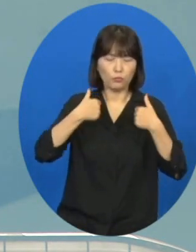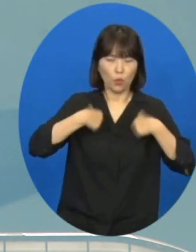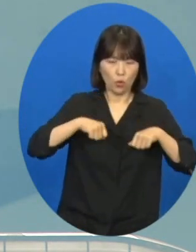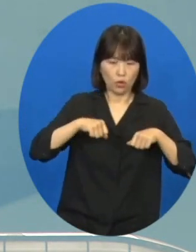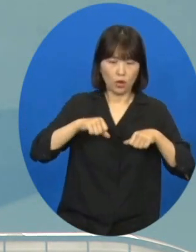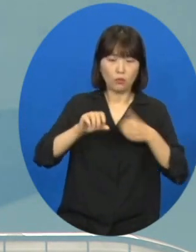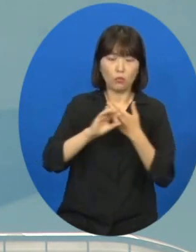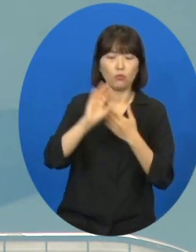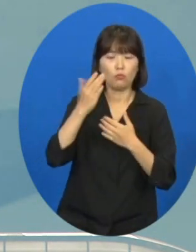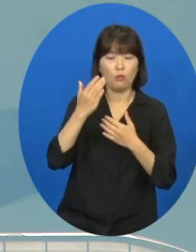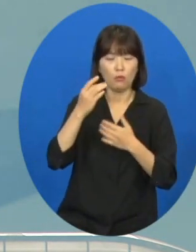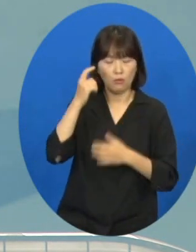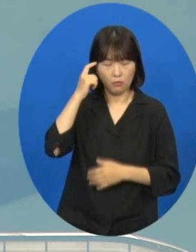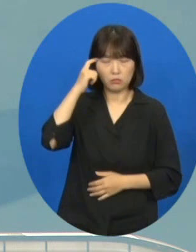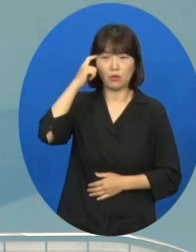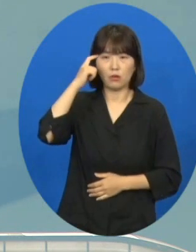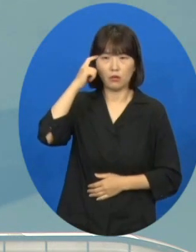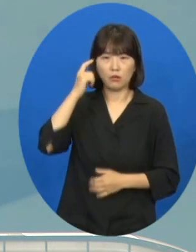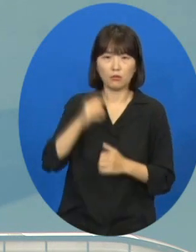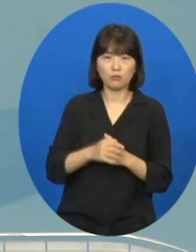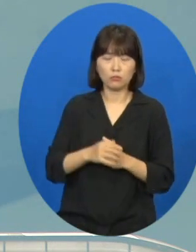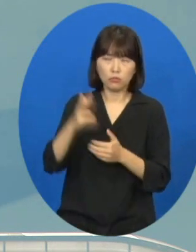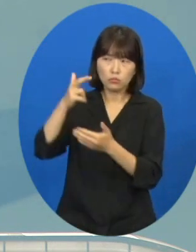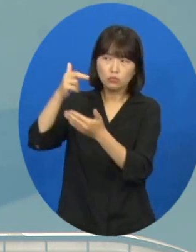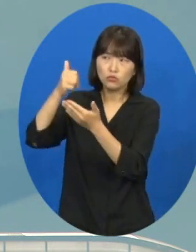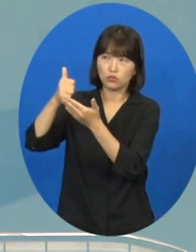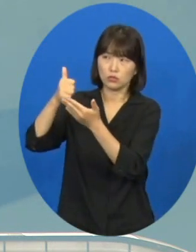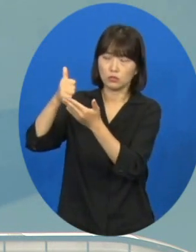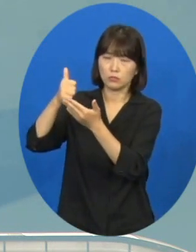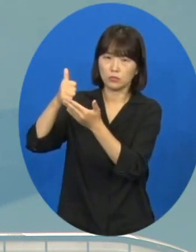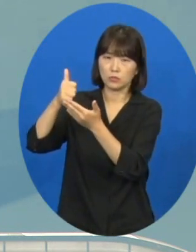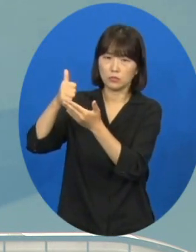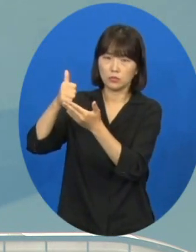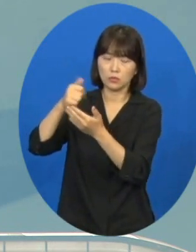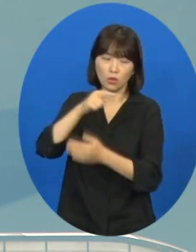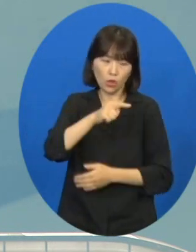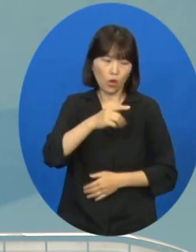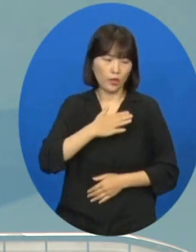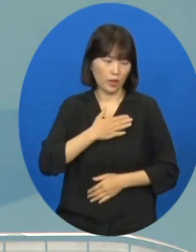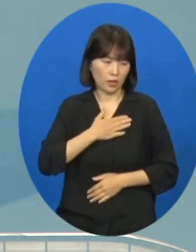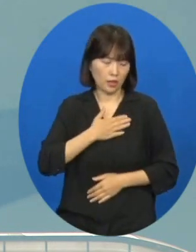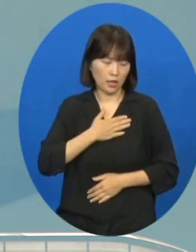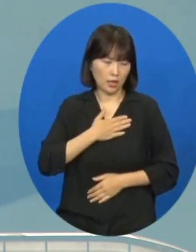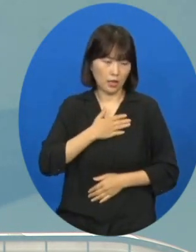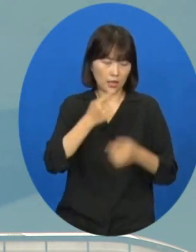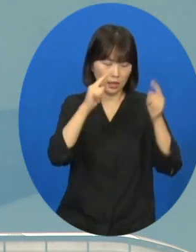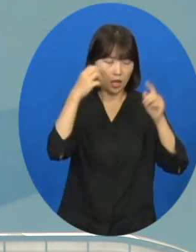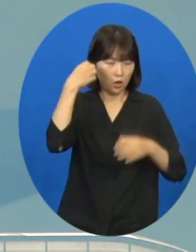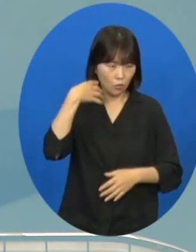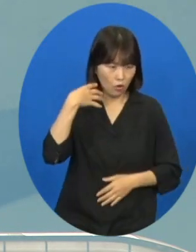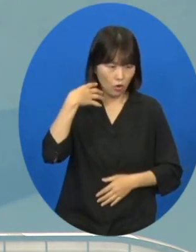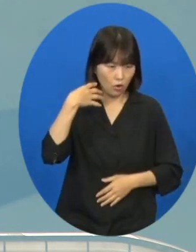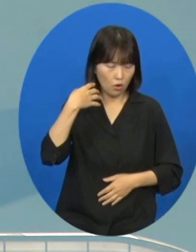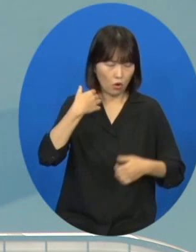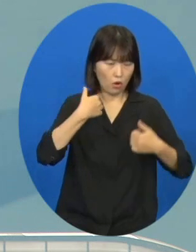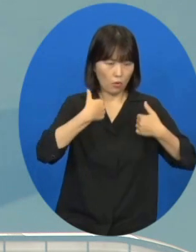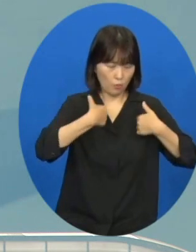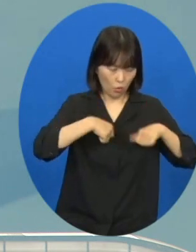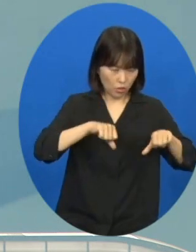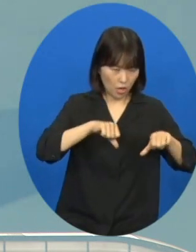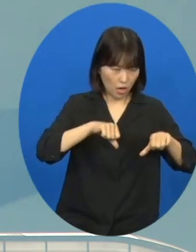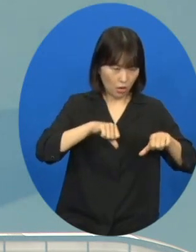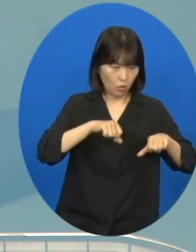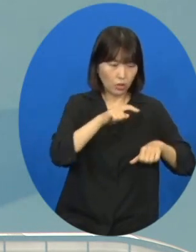드는 거예요. 꼭 주님이 저에게 너 나에게 대학원 석사 학위를 바칠 수